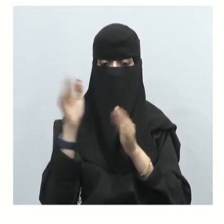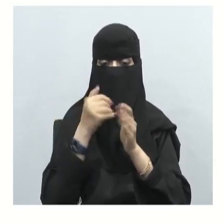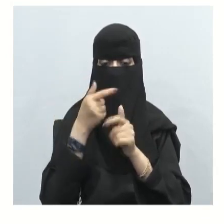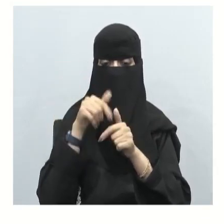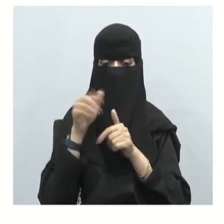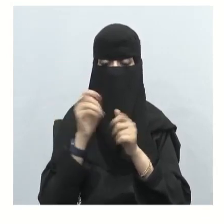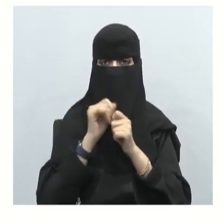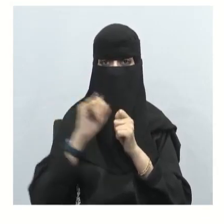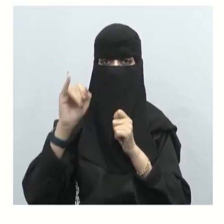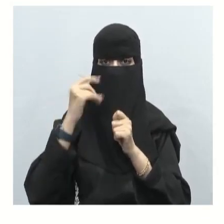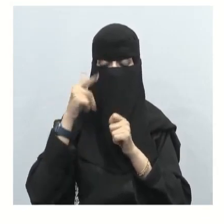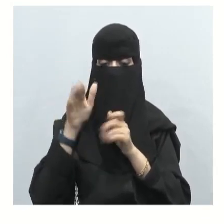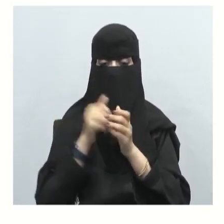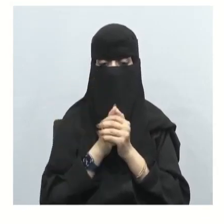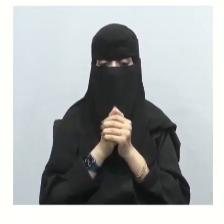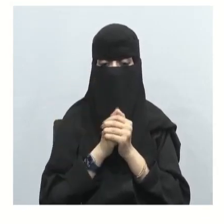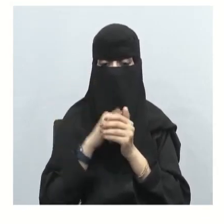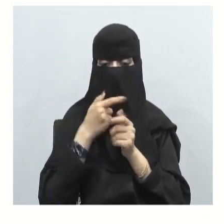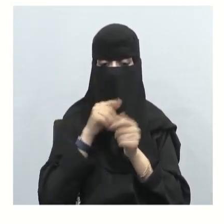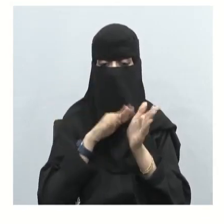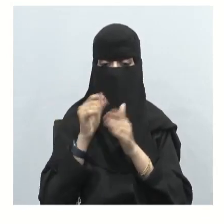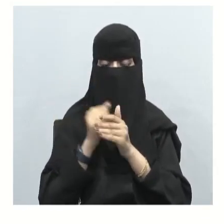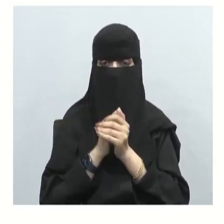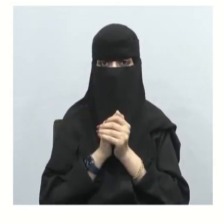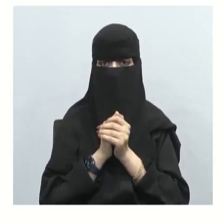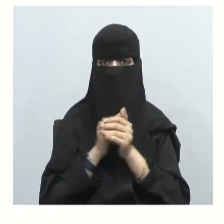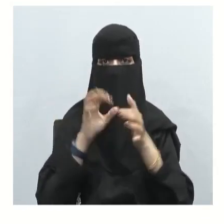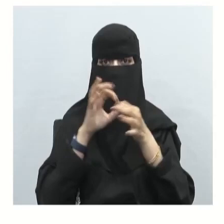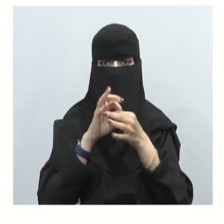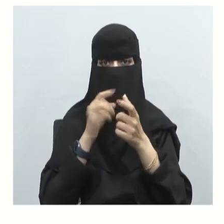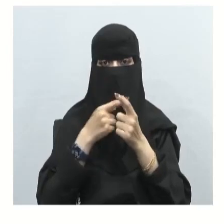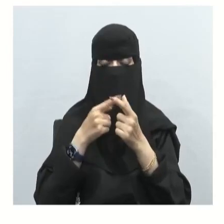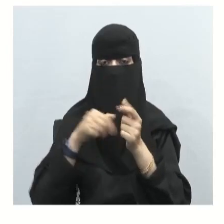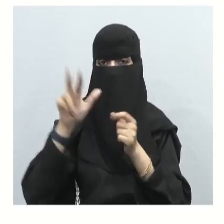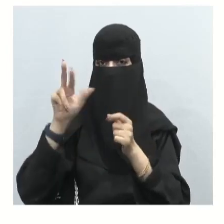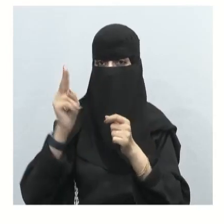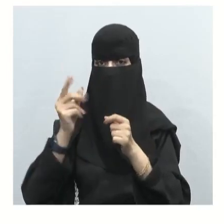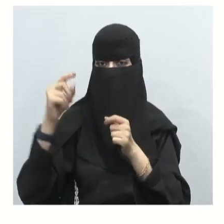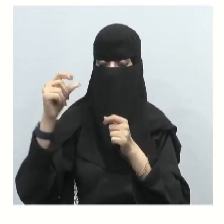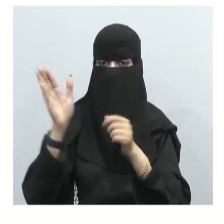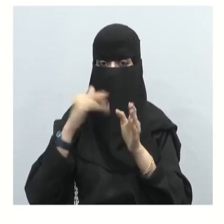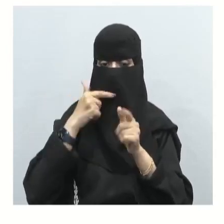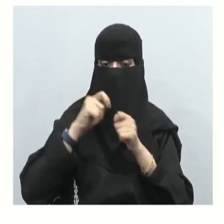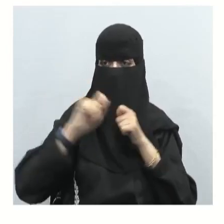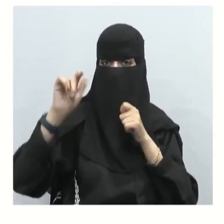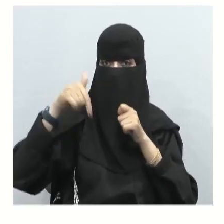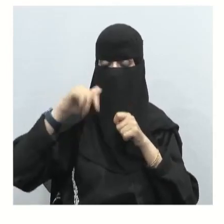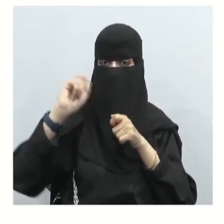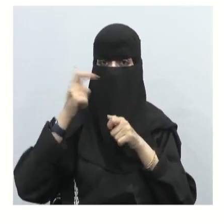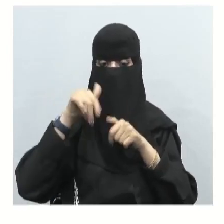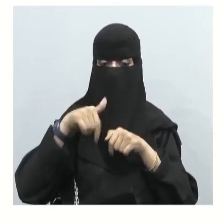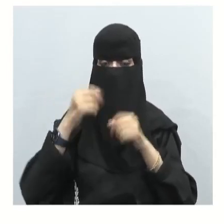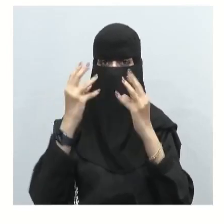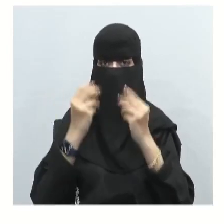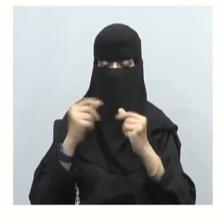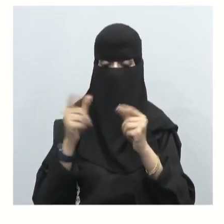متر نعم احسنت تطبيق ايضا لقانون اللي يربط لي بين التردد والطول الموجي والسرعه نحصل على